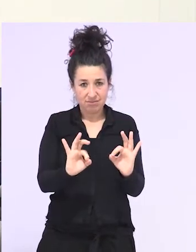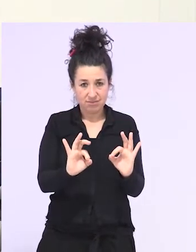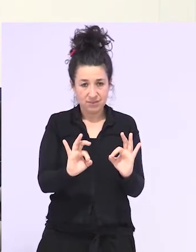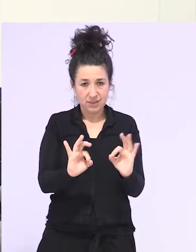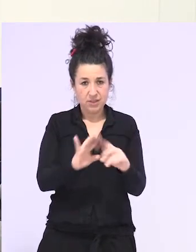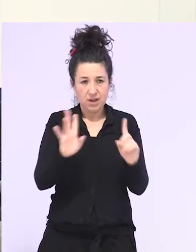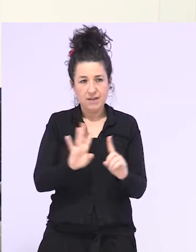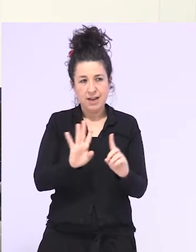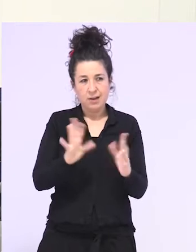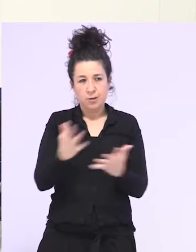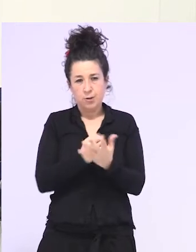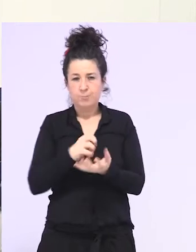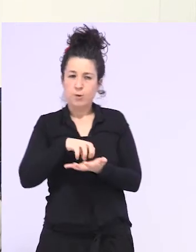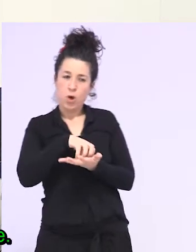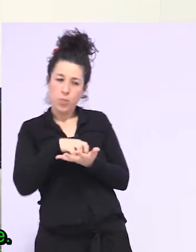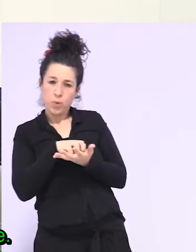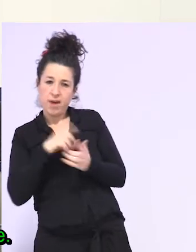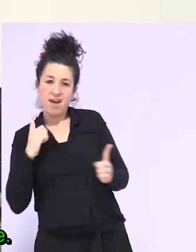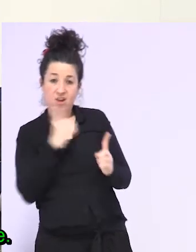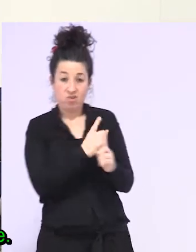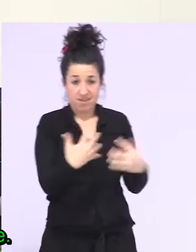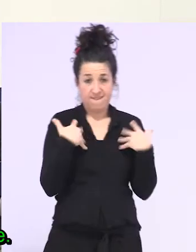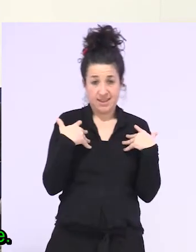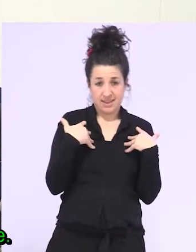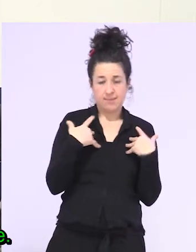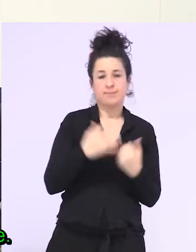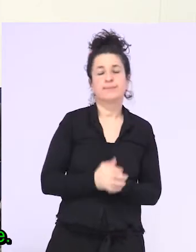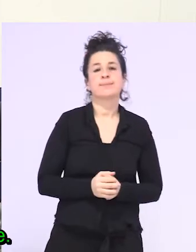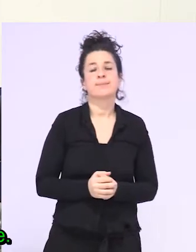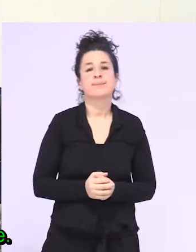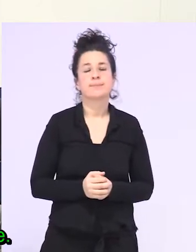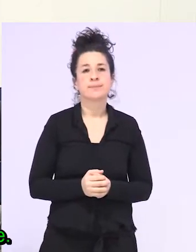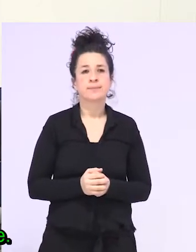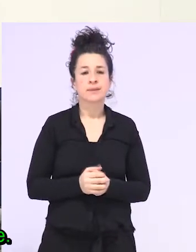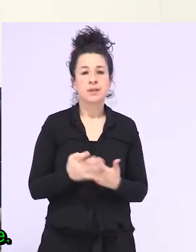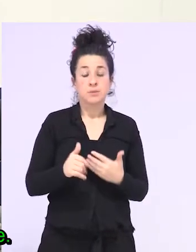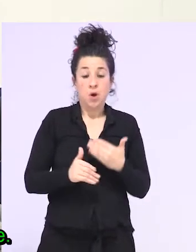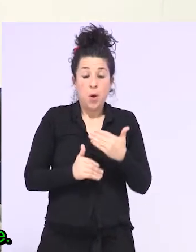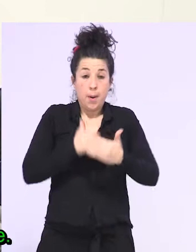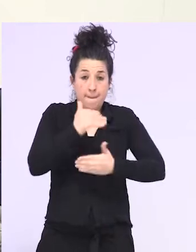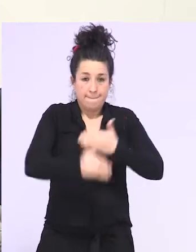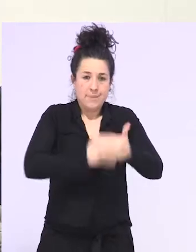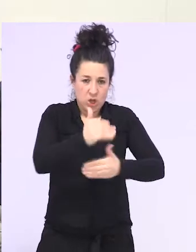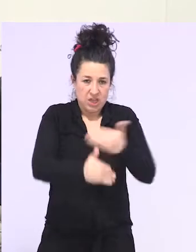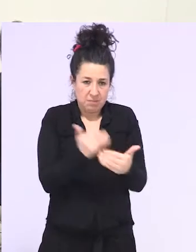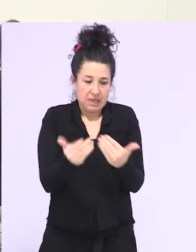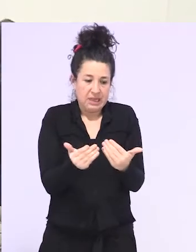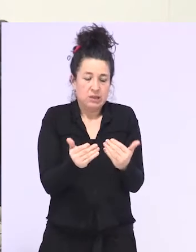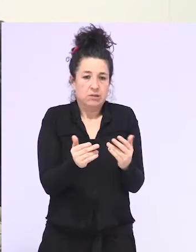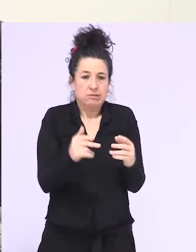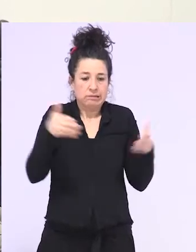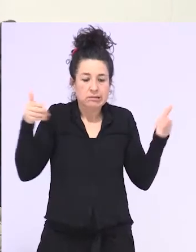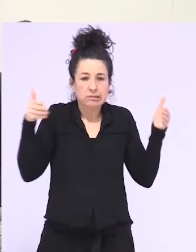bere kontra dator. Orduan, prozedurari buruz, horrai adituek askoz gehiago kontatuko dizueten, nik batzuk